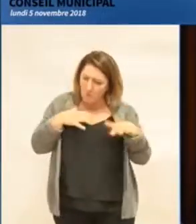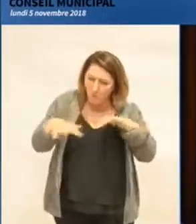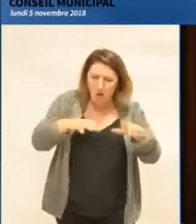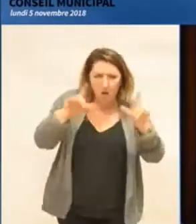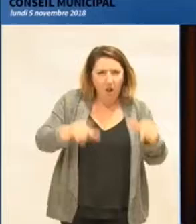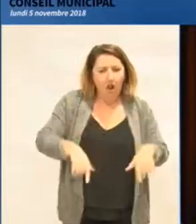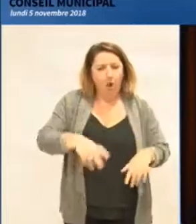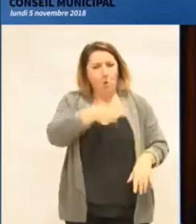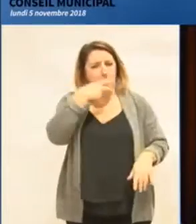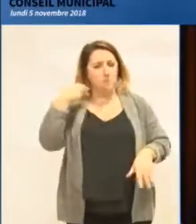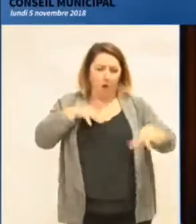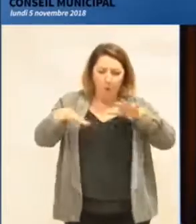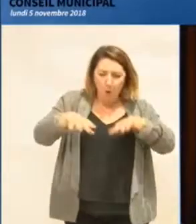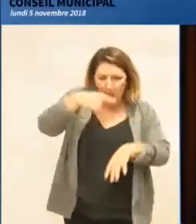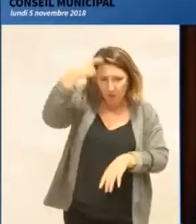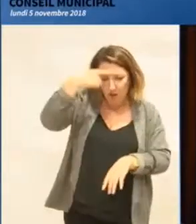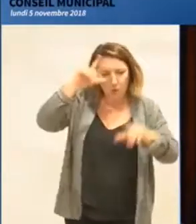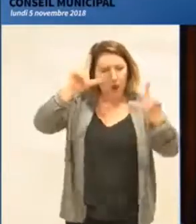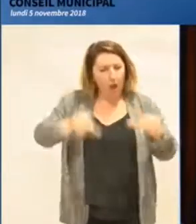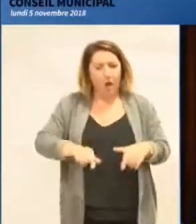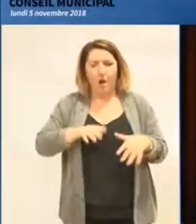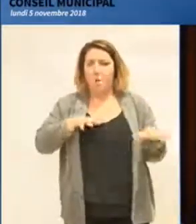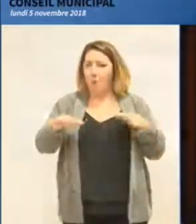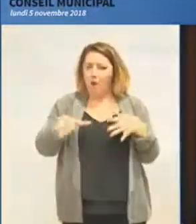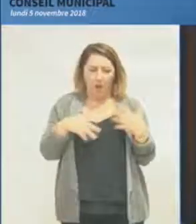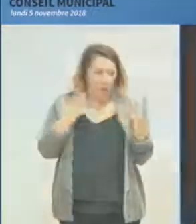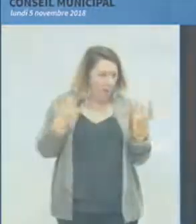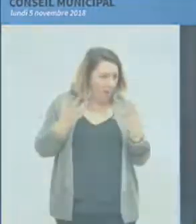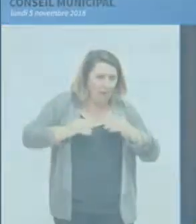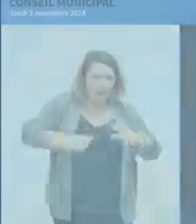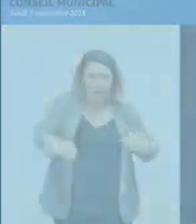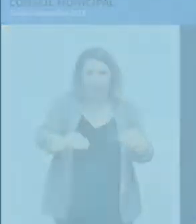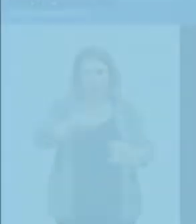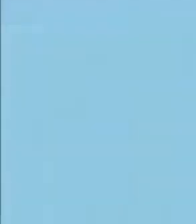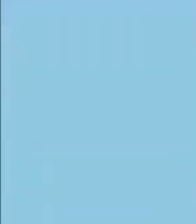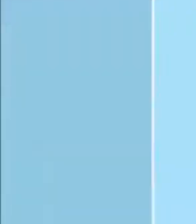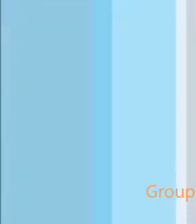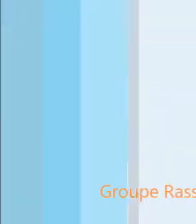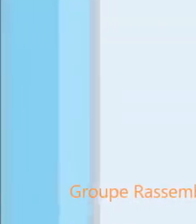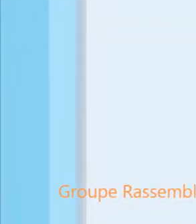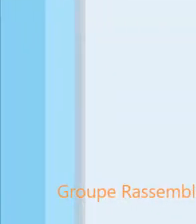et matériels de résoudre cette question au-delà de la seule soirée de ce soir.